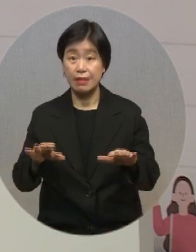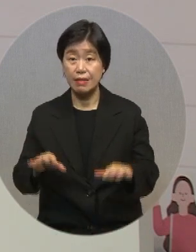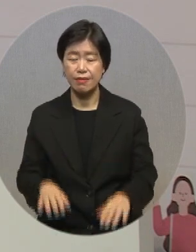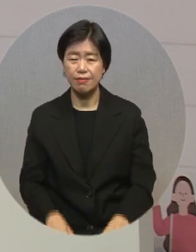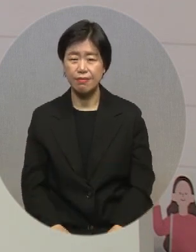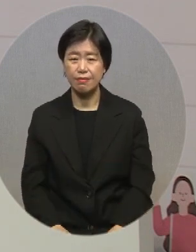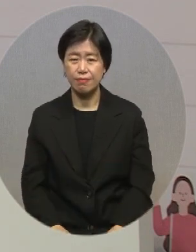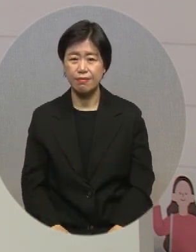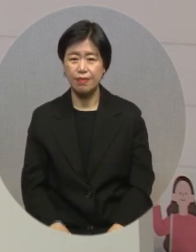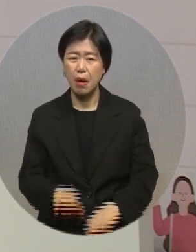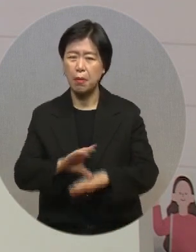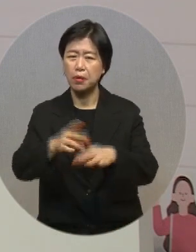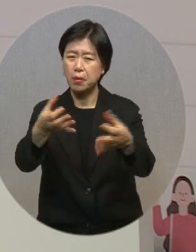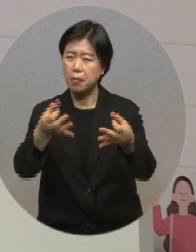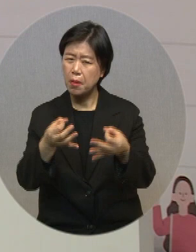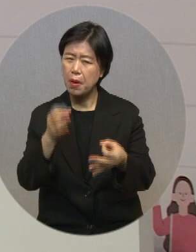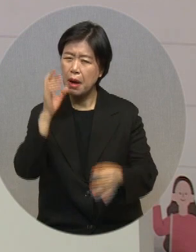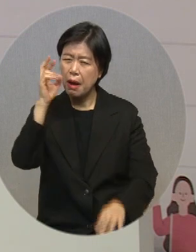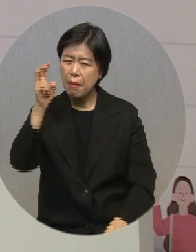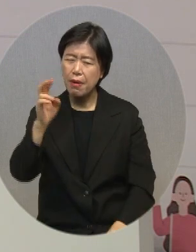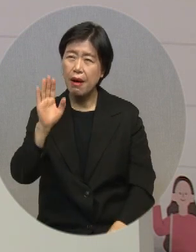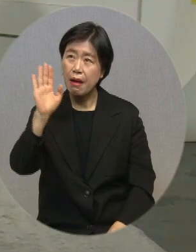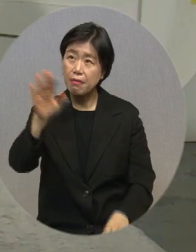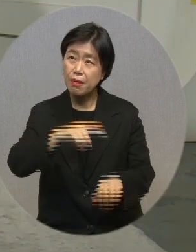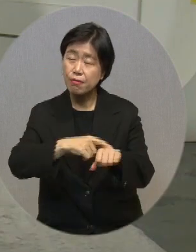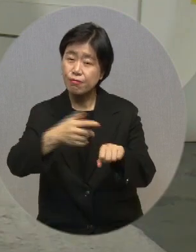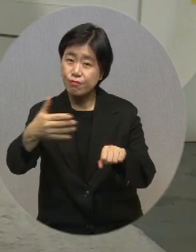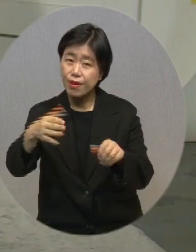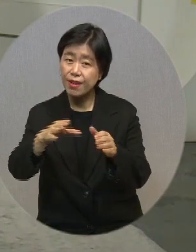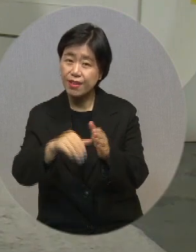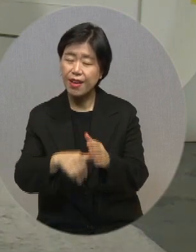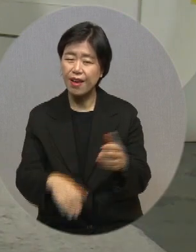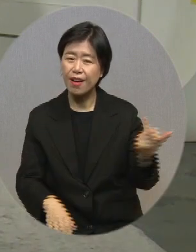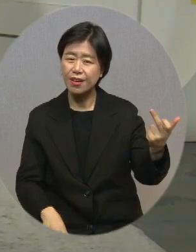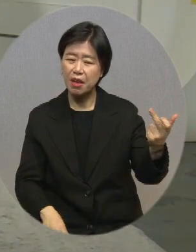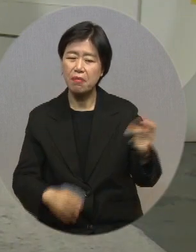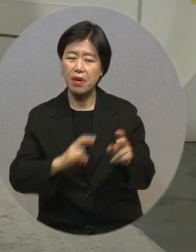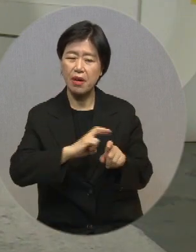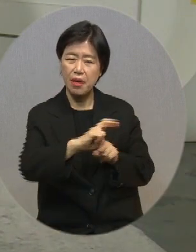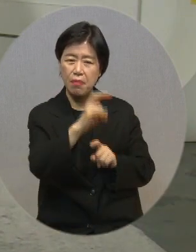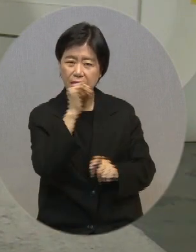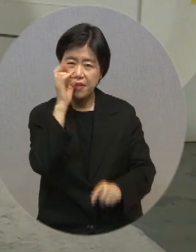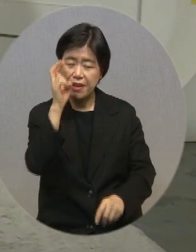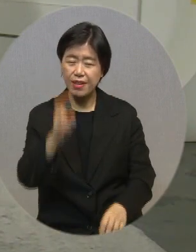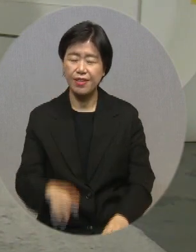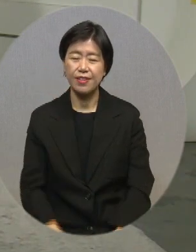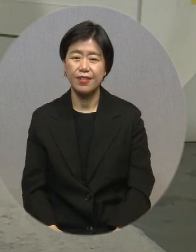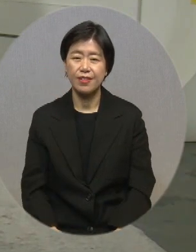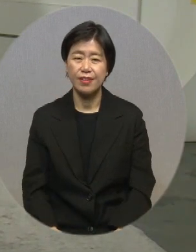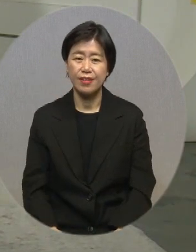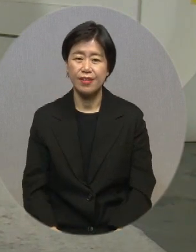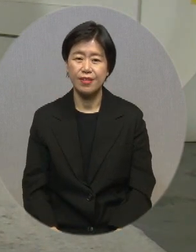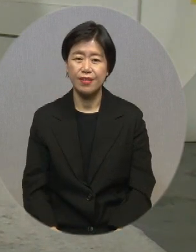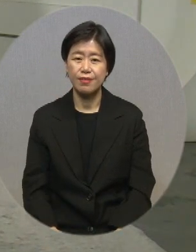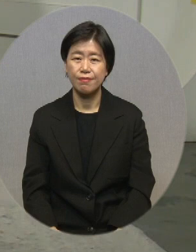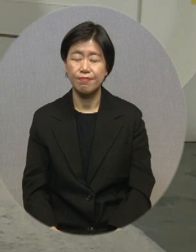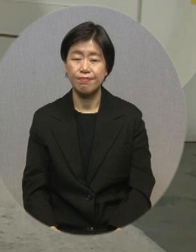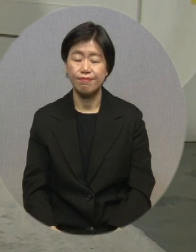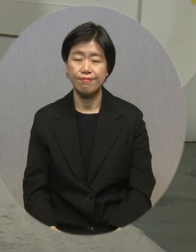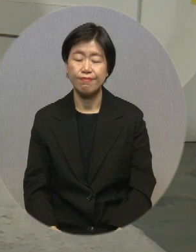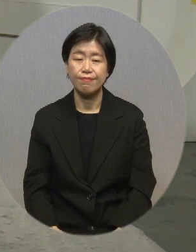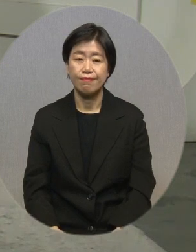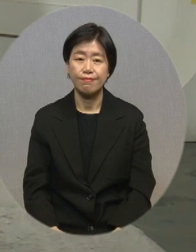떠들면요. 나중에 네. 거기 케이블카가 더 낮아요. 네. 아, 그럼 올라가 볼게요. 예. 그러니까요. 예, 예. 같이 네. 한번 케이블카 타는